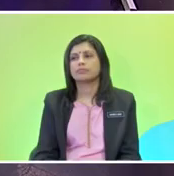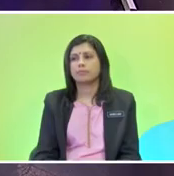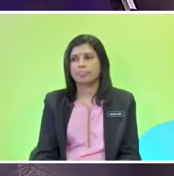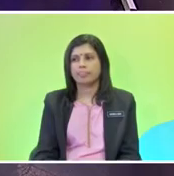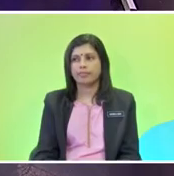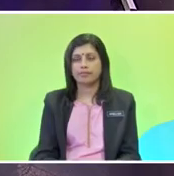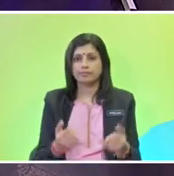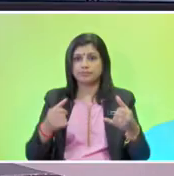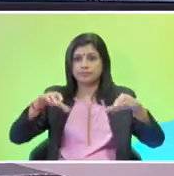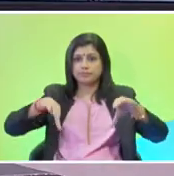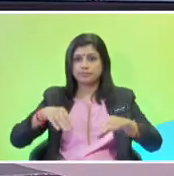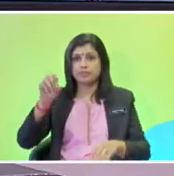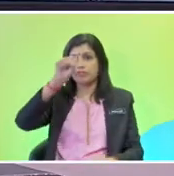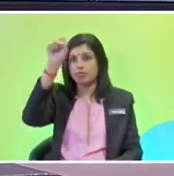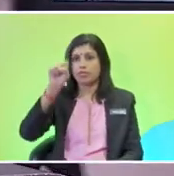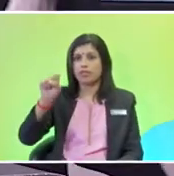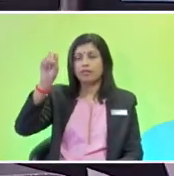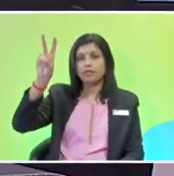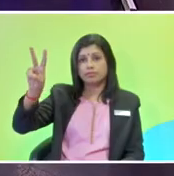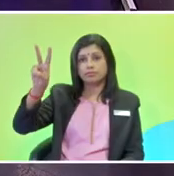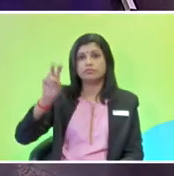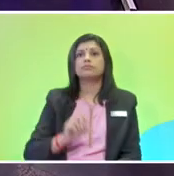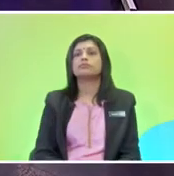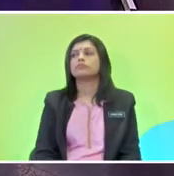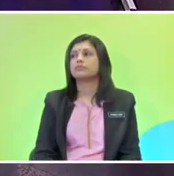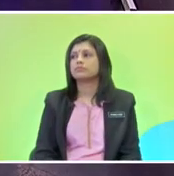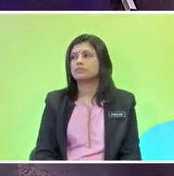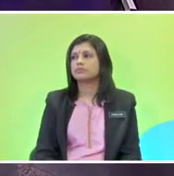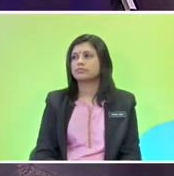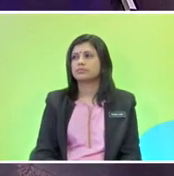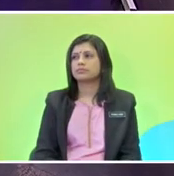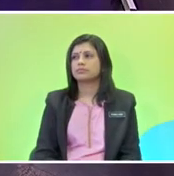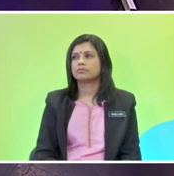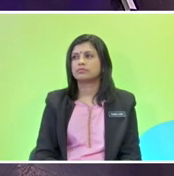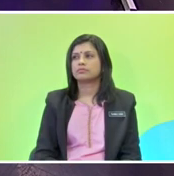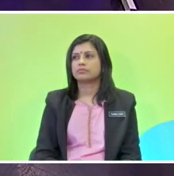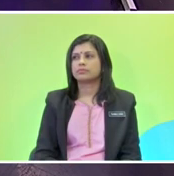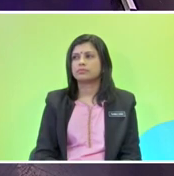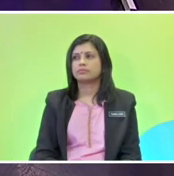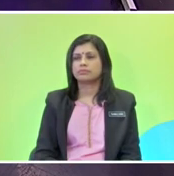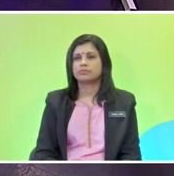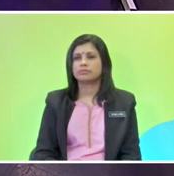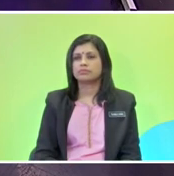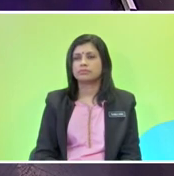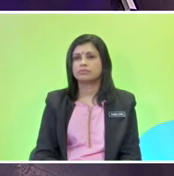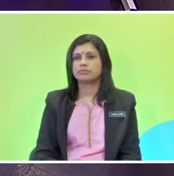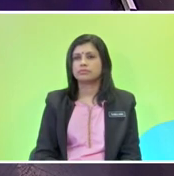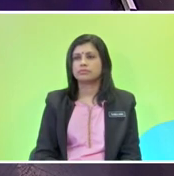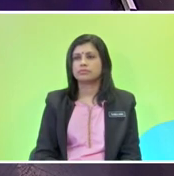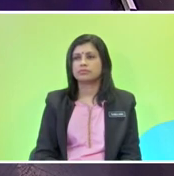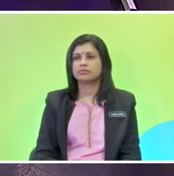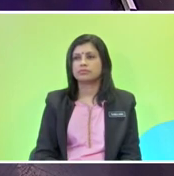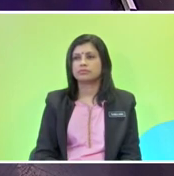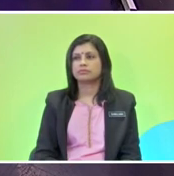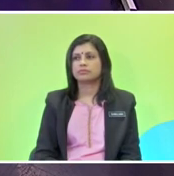Seterusnya. Sekarang ni kita dah ikut turutan dari kiri ke kanan. Apa berlaku